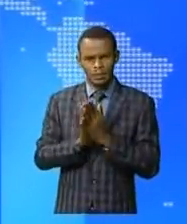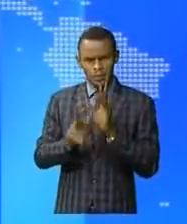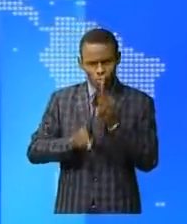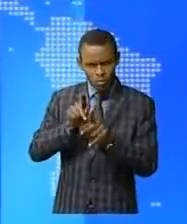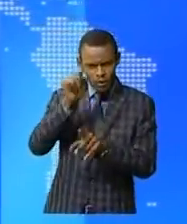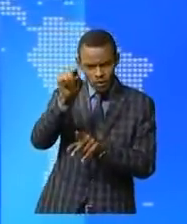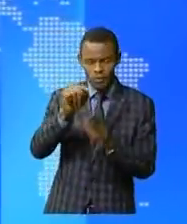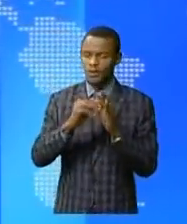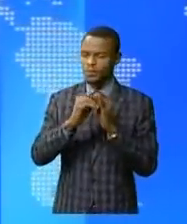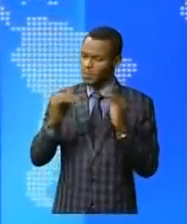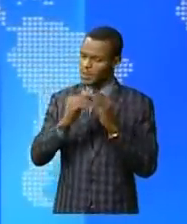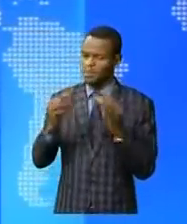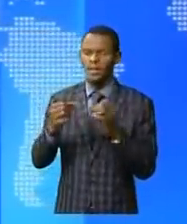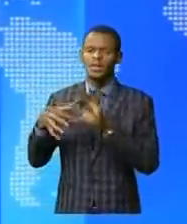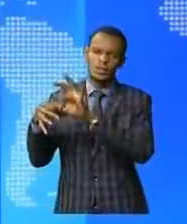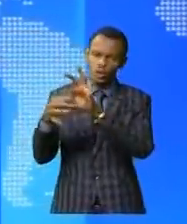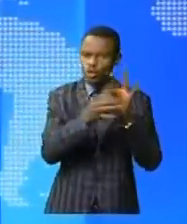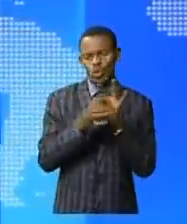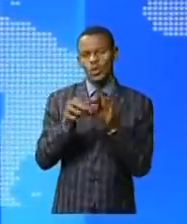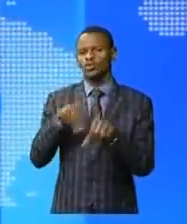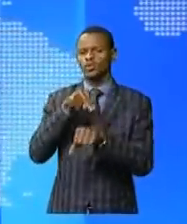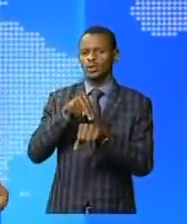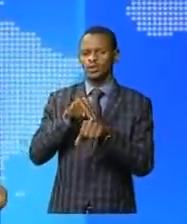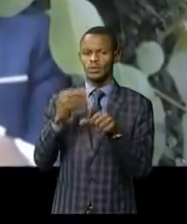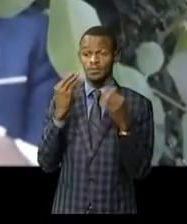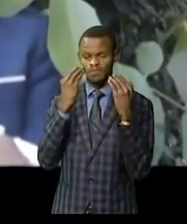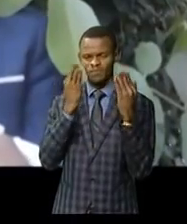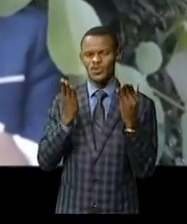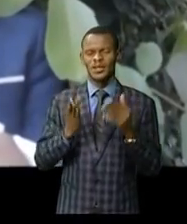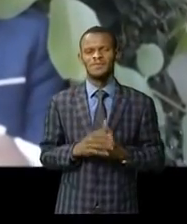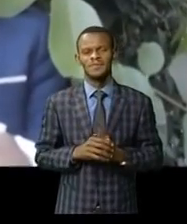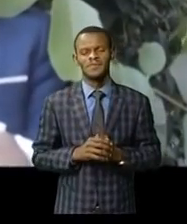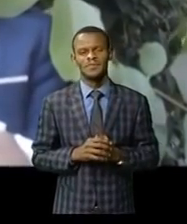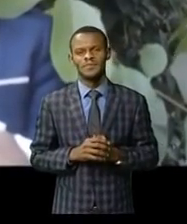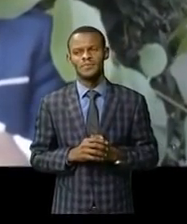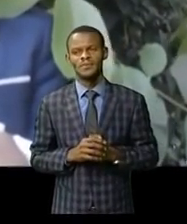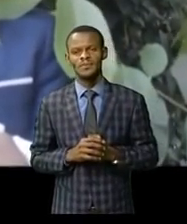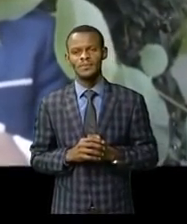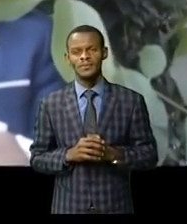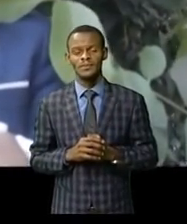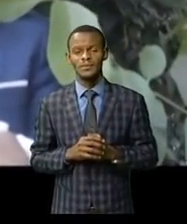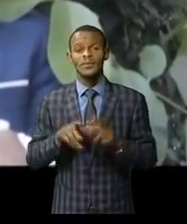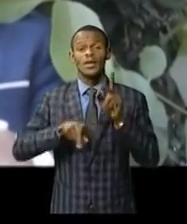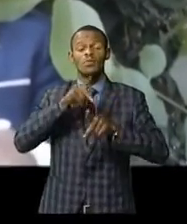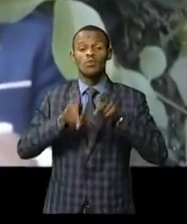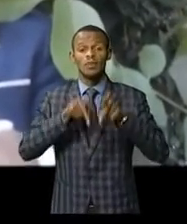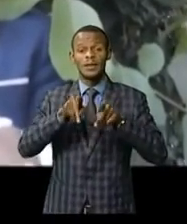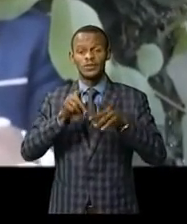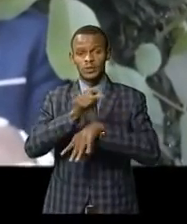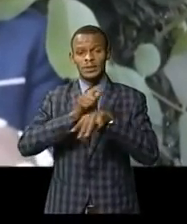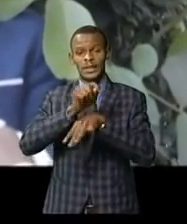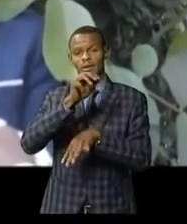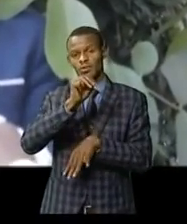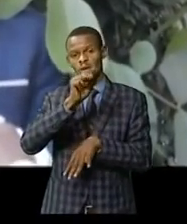cohésion nationale. On écoute au micro de la RTNC. Nous sommes sans ignorer cette population de Mwenga qui a été victime de massacres